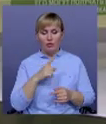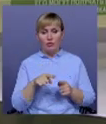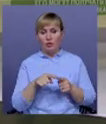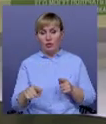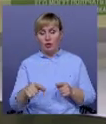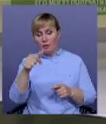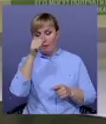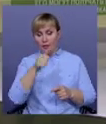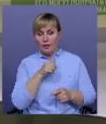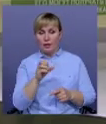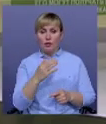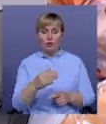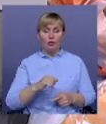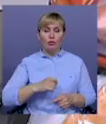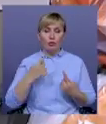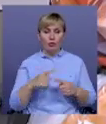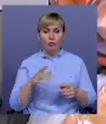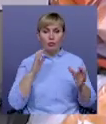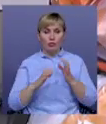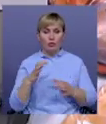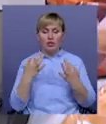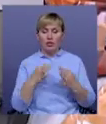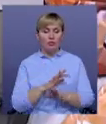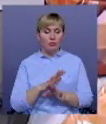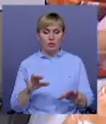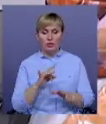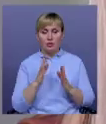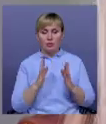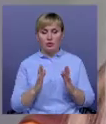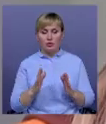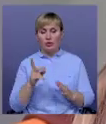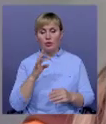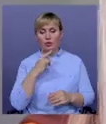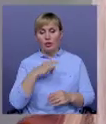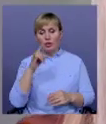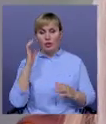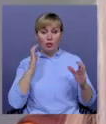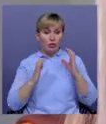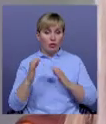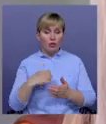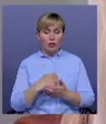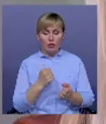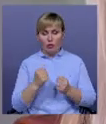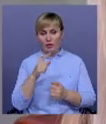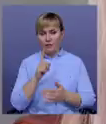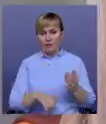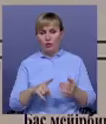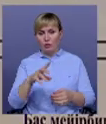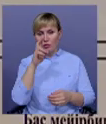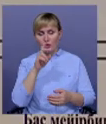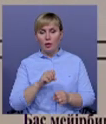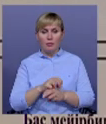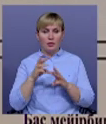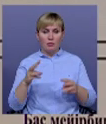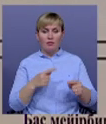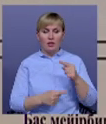течение месяца и ее, и других студентов практически не выпускали из общежитий. Но казахстанские студенты твердо верили в то, что государство обеспечит